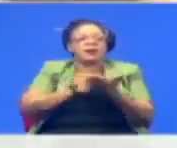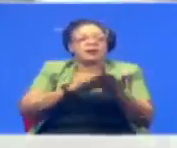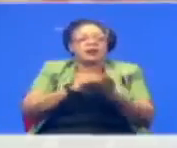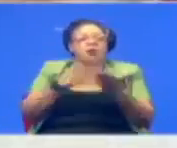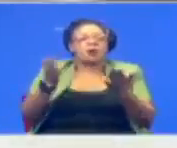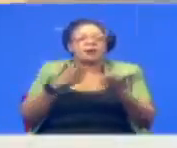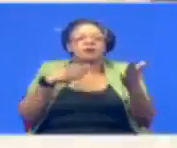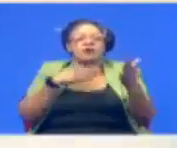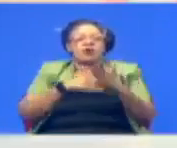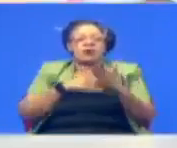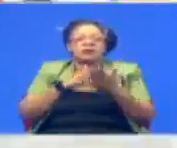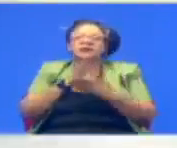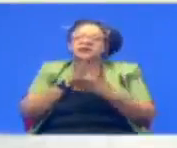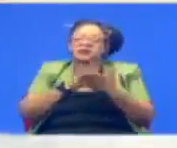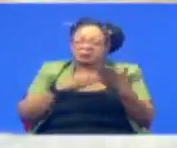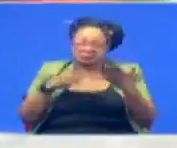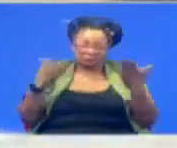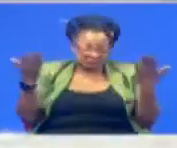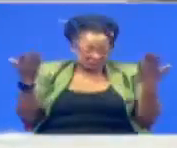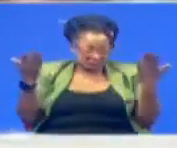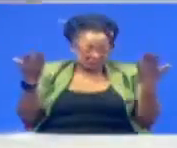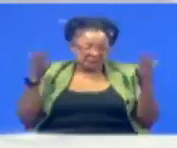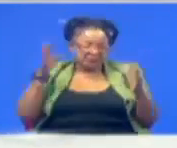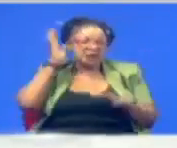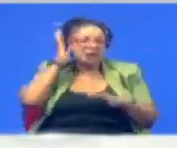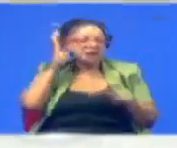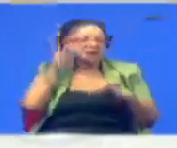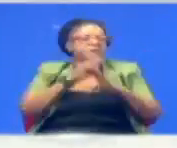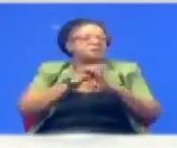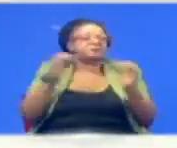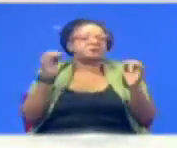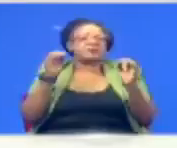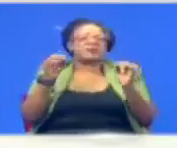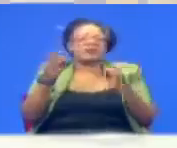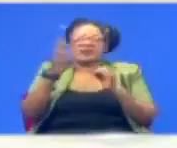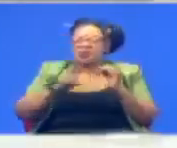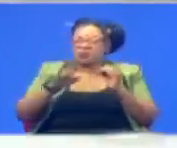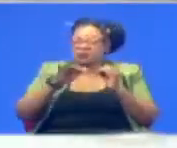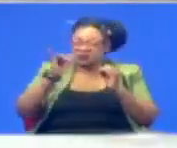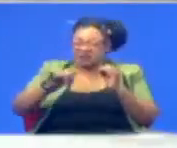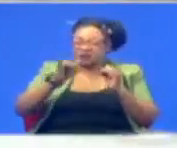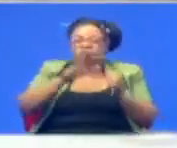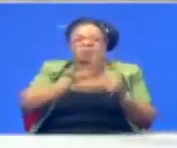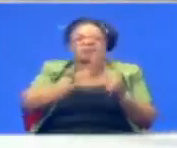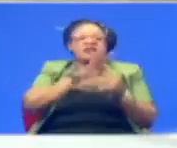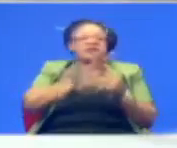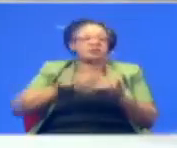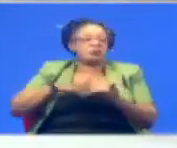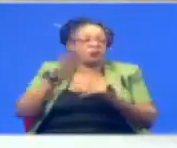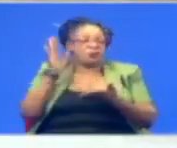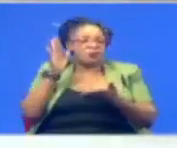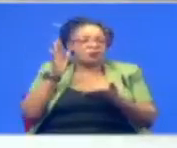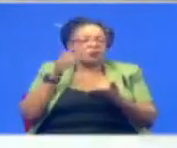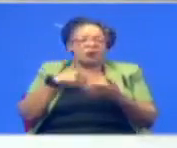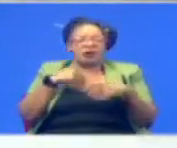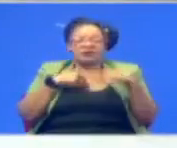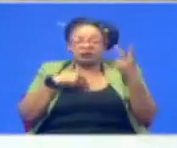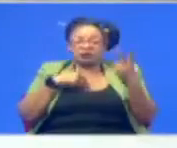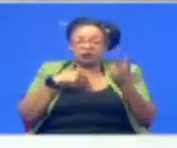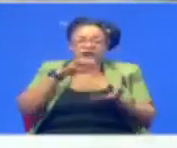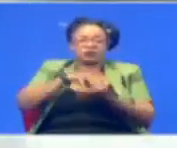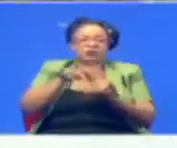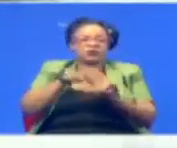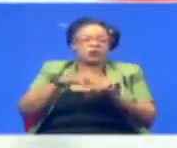wale waliotia pamba masikioni na wanatumia lockdown iliyoko kujifaidi. Pia kuna kama visa viwili hivi,